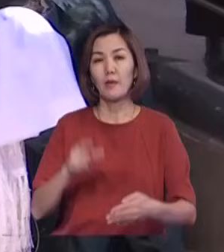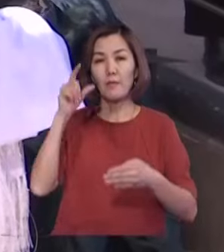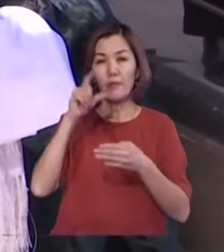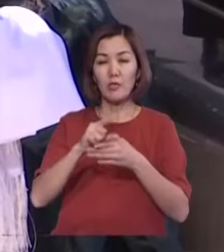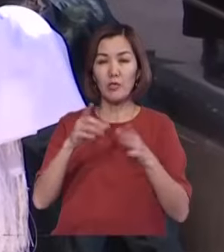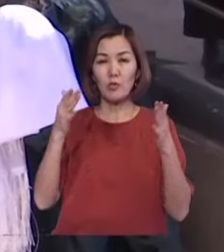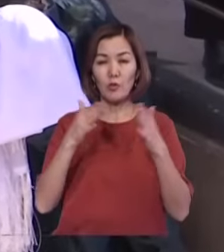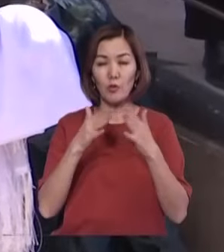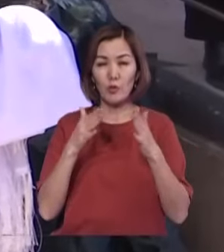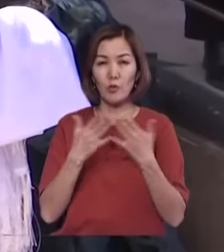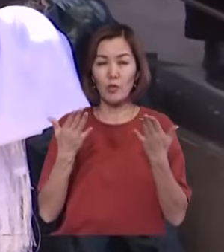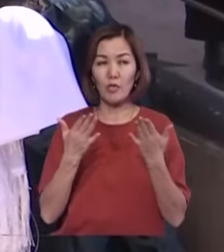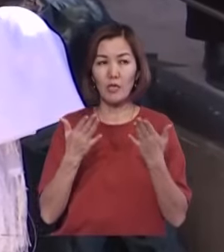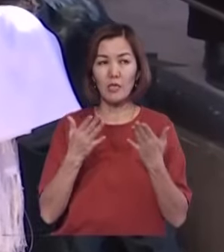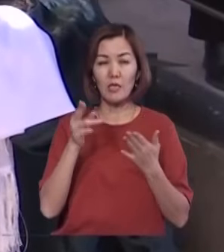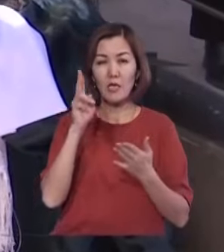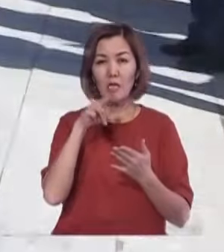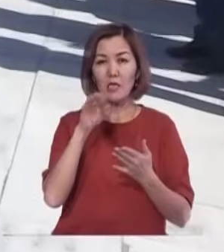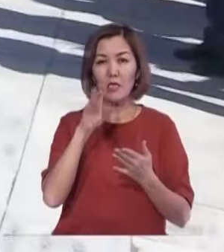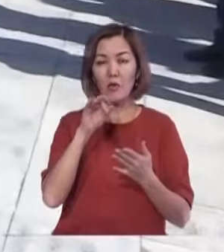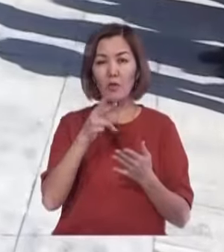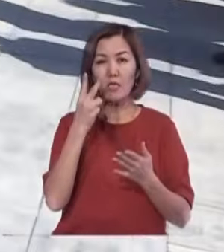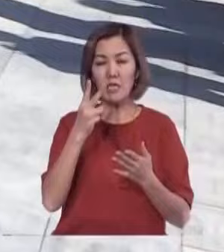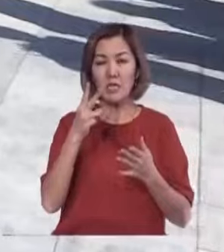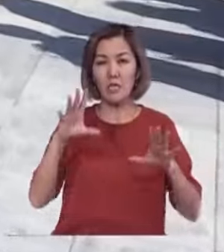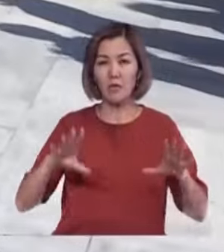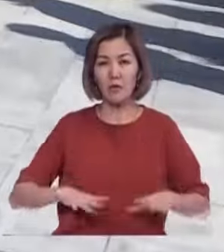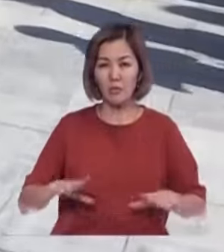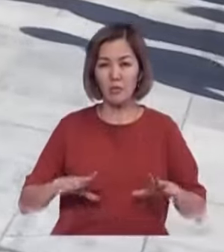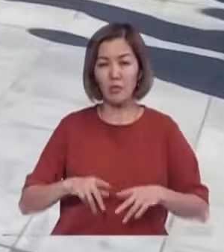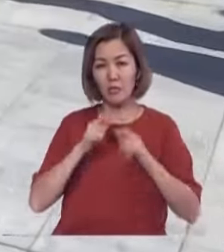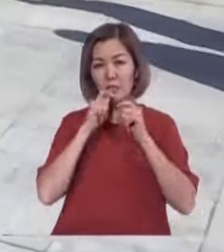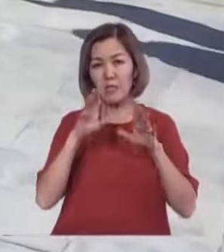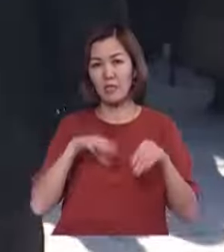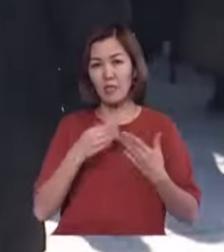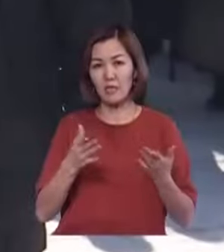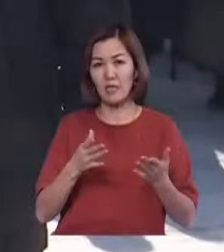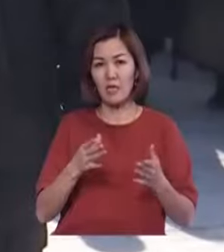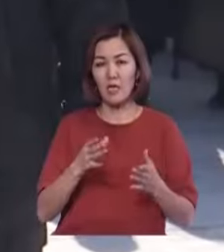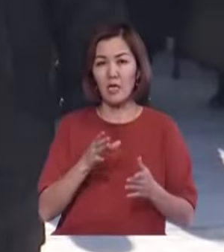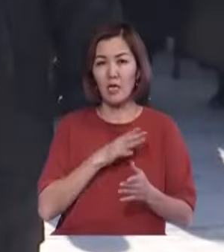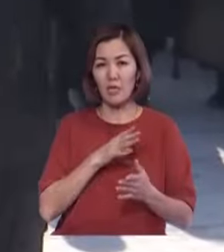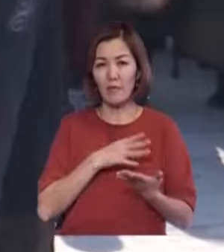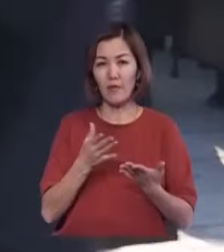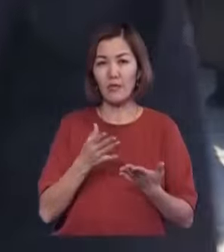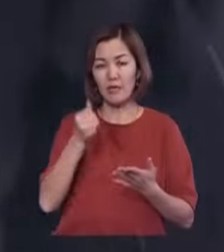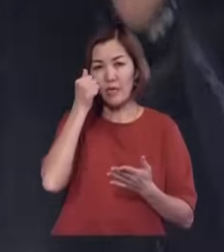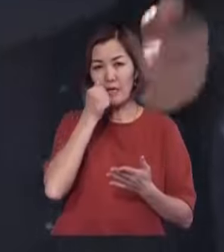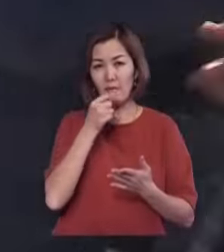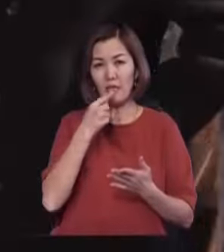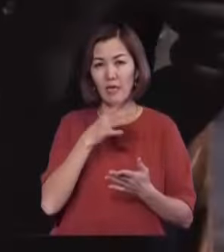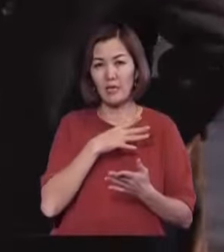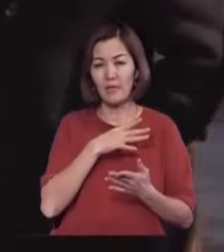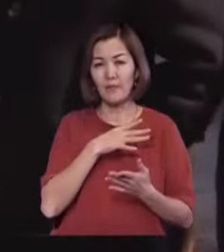құрғалмайды. Ауылдастары Дәулет Жапуевке қос арғымақ мінгізді. Әлеуметтік жауапкершілігі зор азаматқа риясыз алғыстары